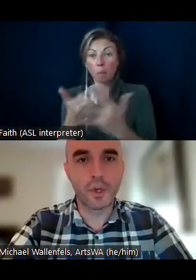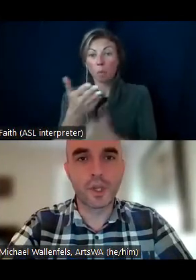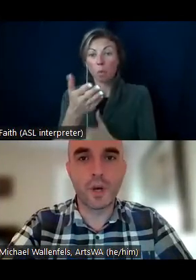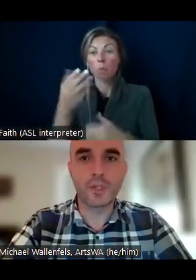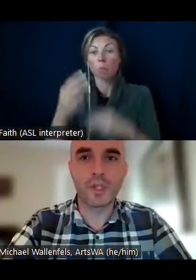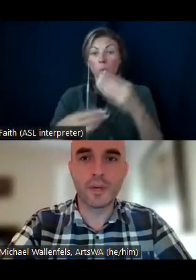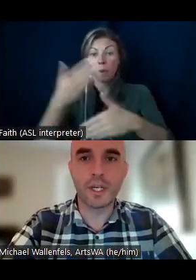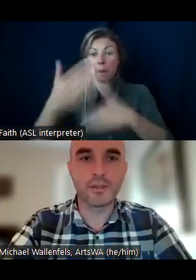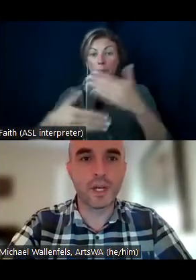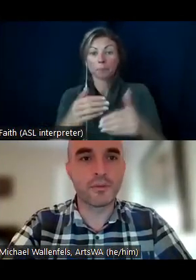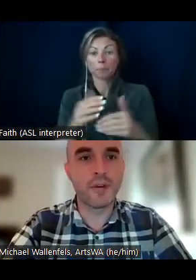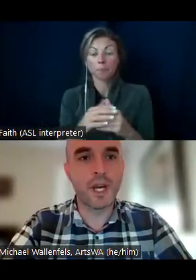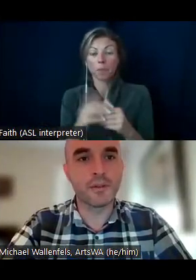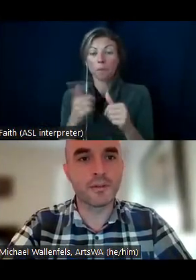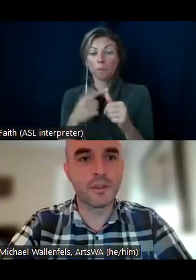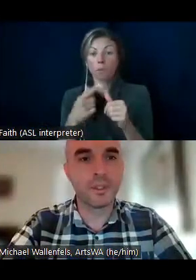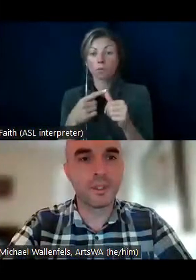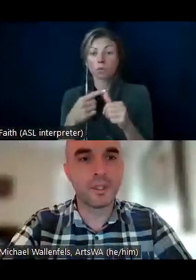하겠습니다.